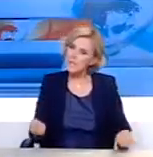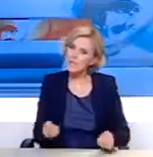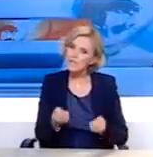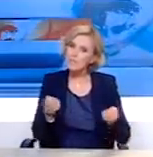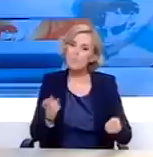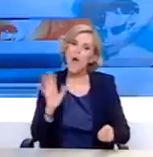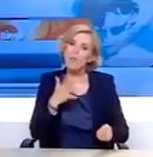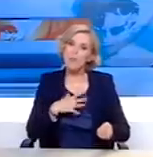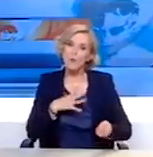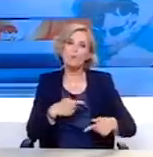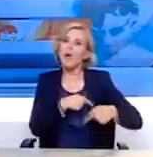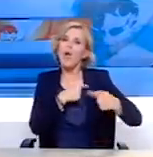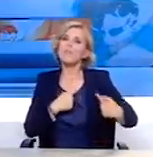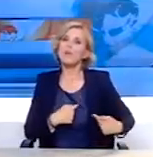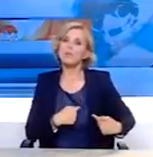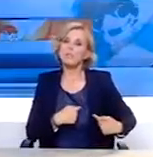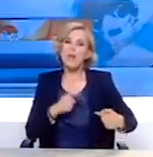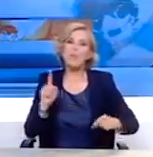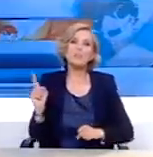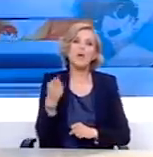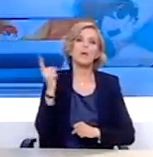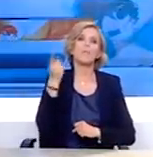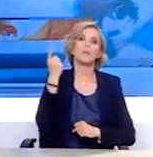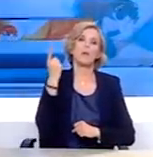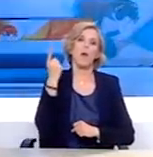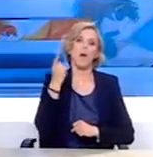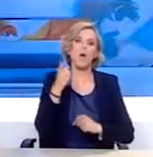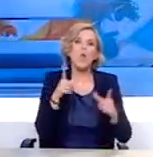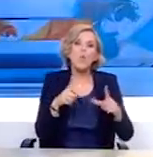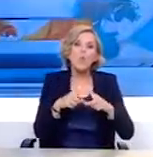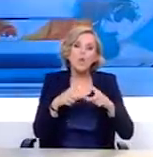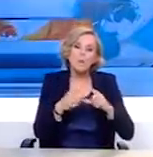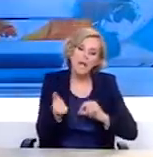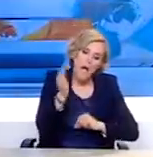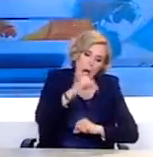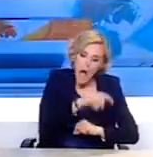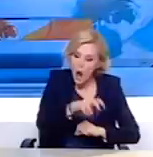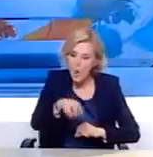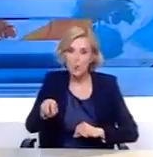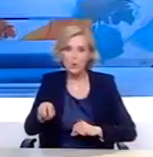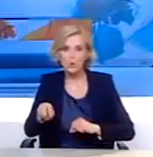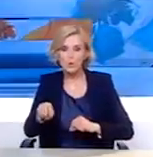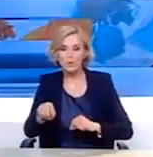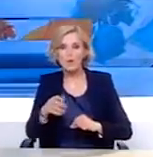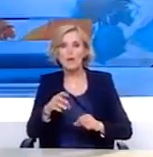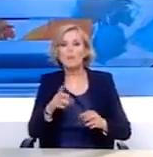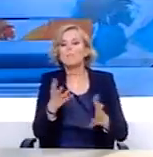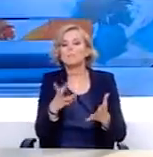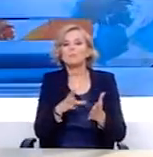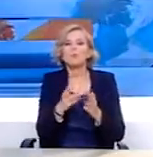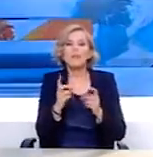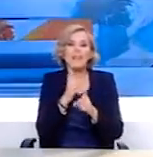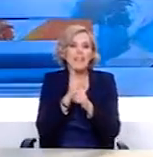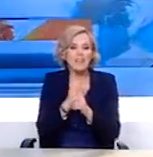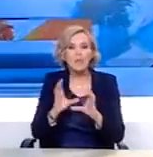τους στη θεραπεία κάποιων άλλων ανθρώπων με πρωτόκολλα χορήγησης ορού από αναρρωνίοντες. Το έχουμε πει αυτό. Υπάρχει